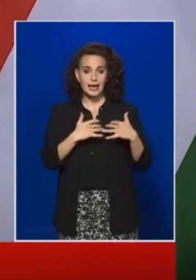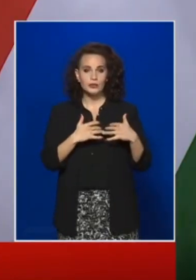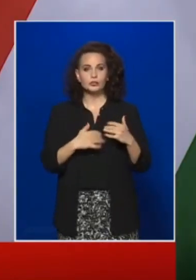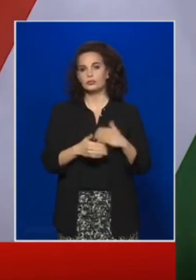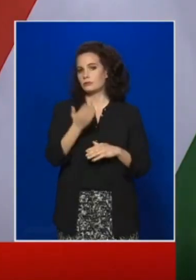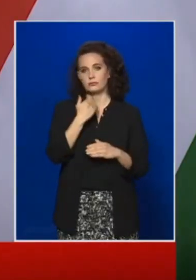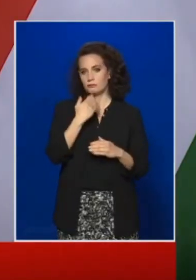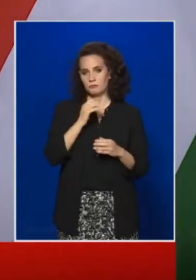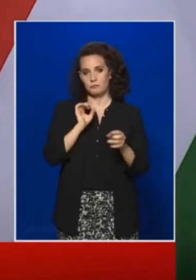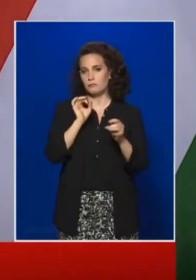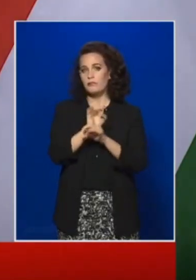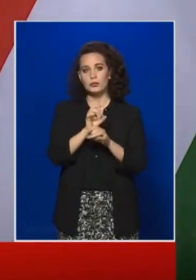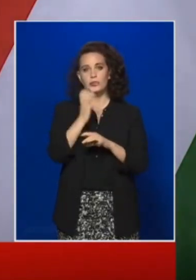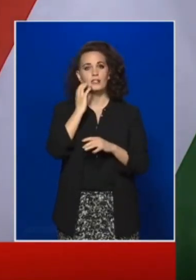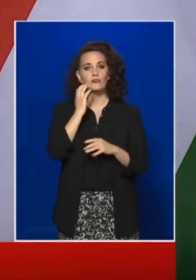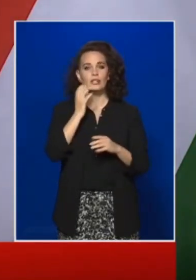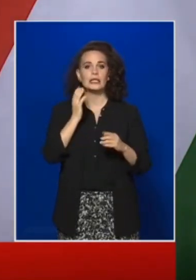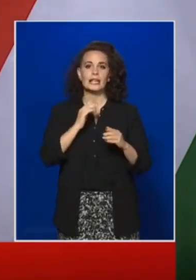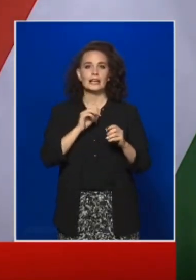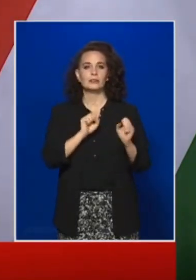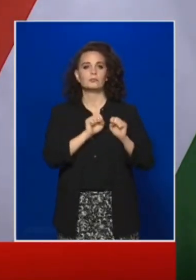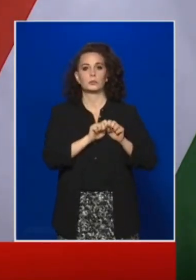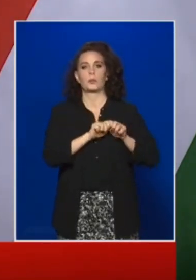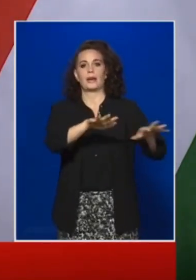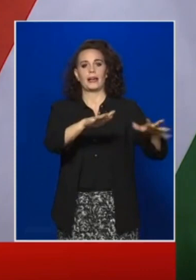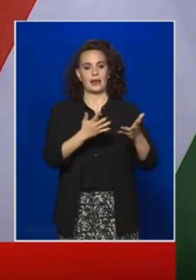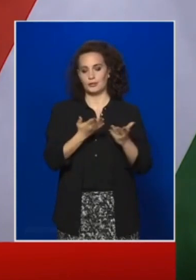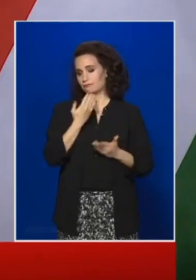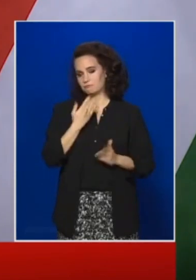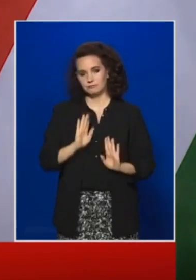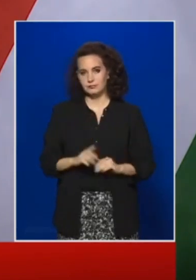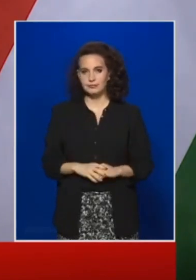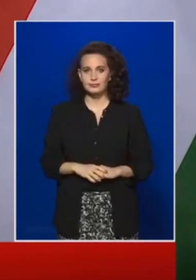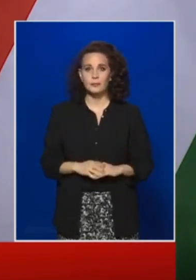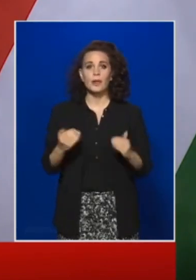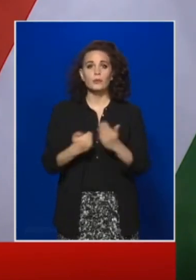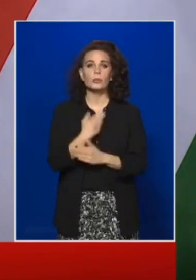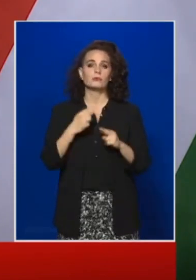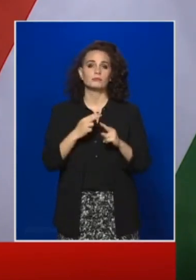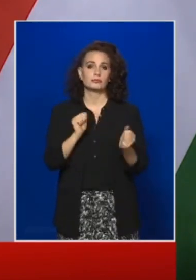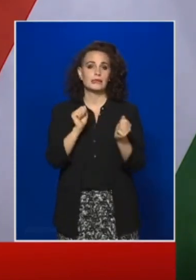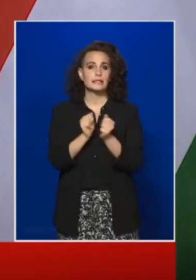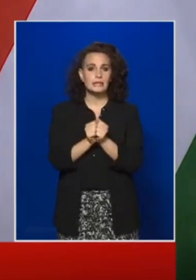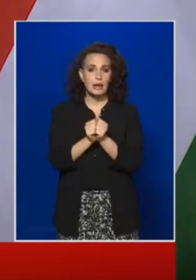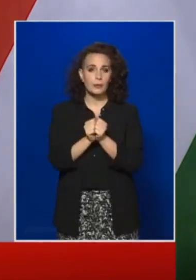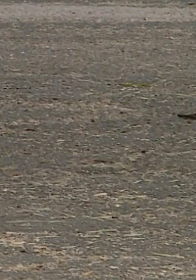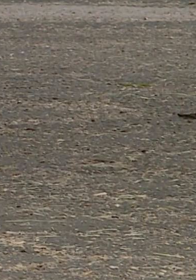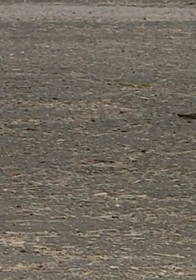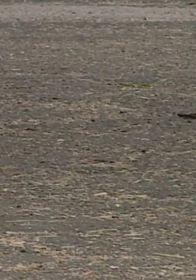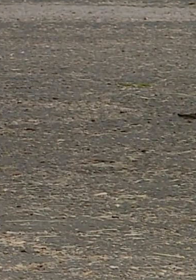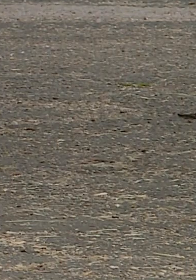Ezért újabb enyhítések bevezetésére nyílt lehetőség. Erről beszélt a miniszterelnökséget vezető miniszter a mai